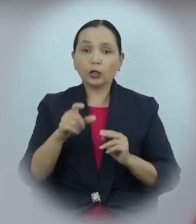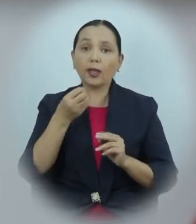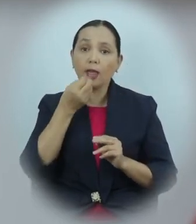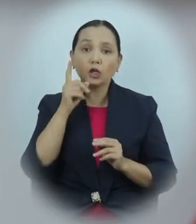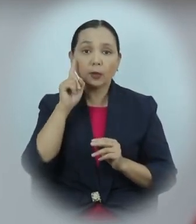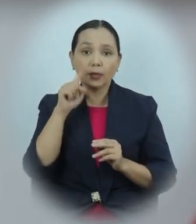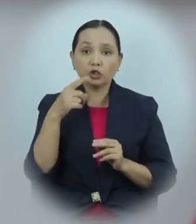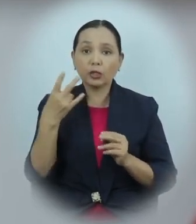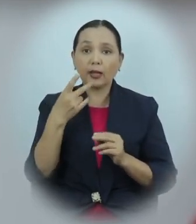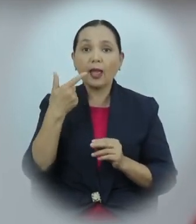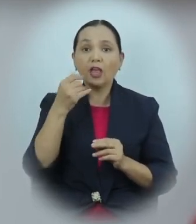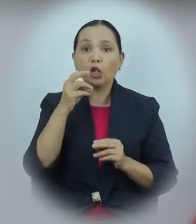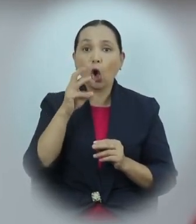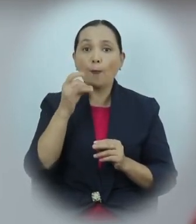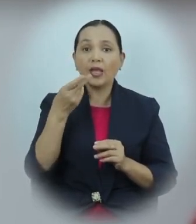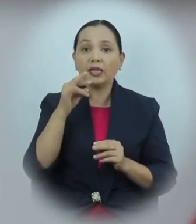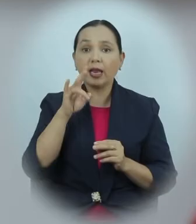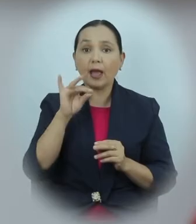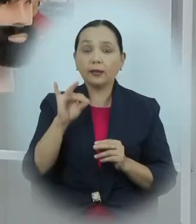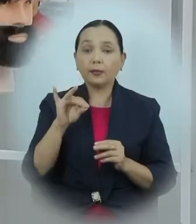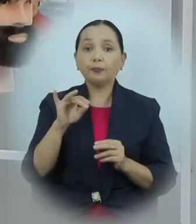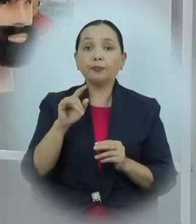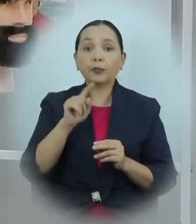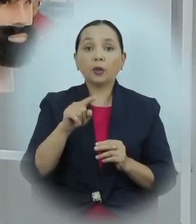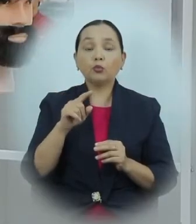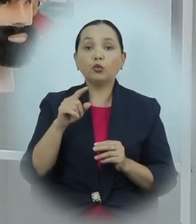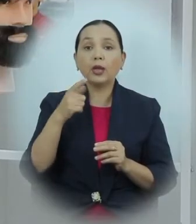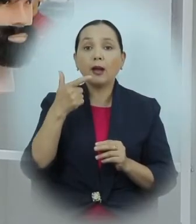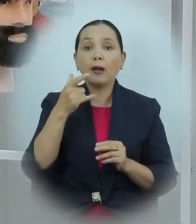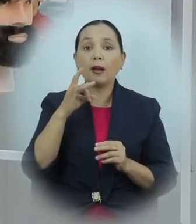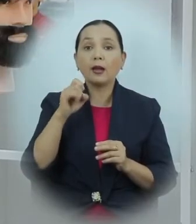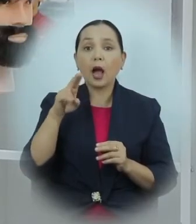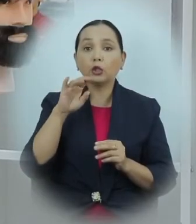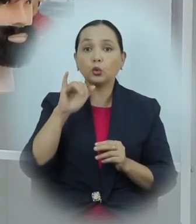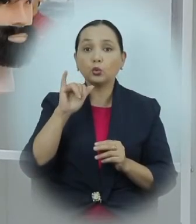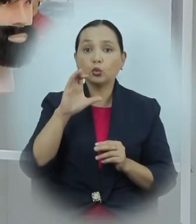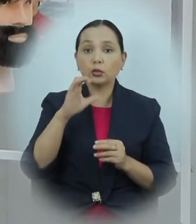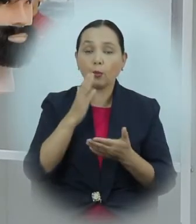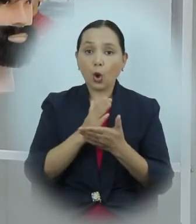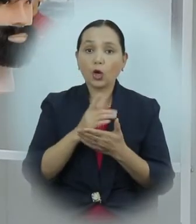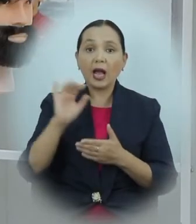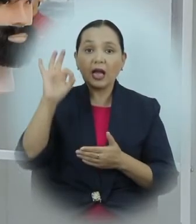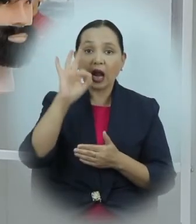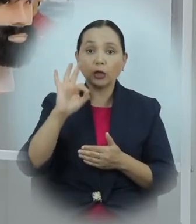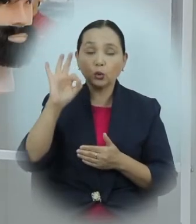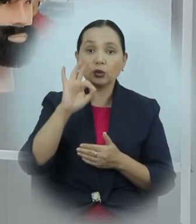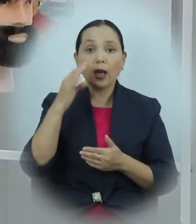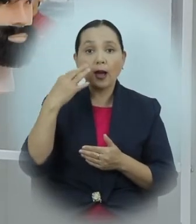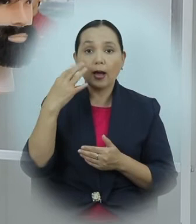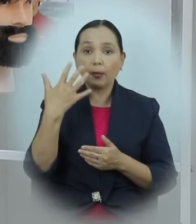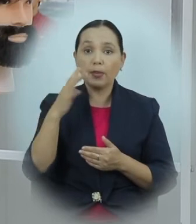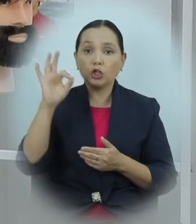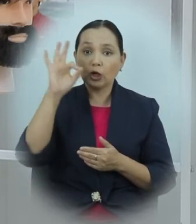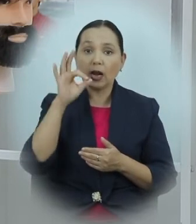bilish kerak. Geometriyada deganimizda buni gradusi bor, ya'ni tig'ni qo'yish gradusi. 45